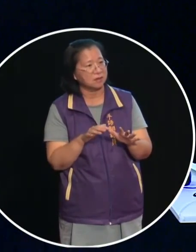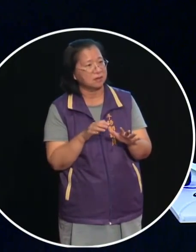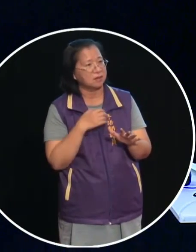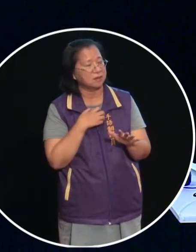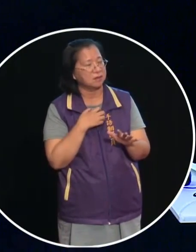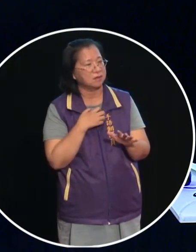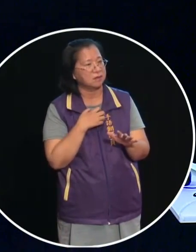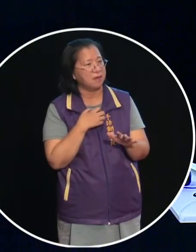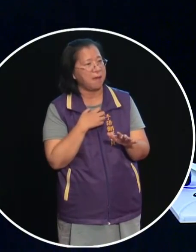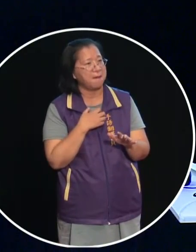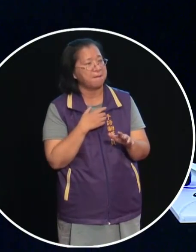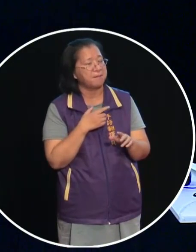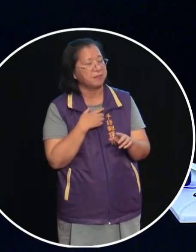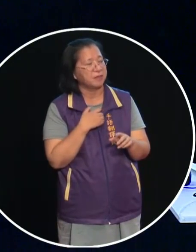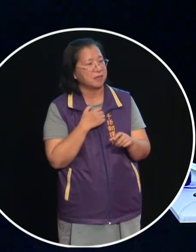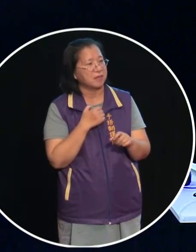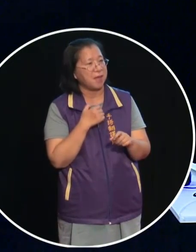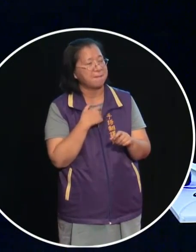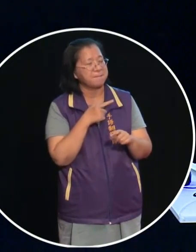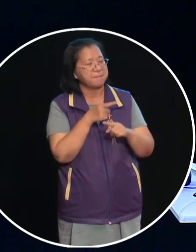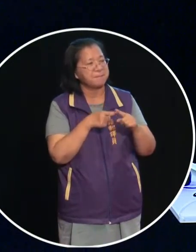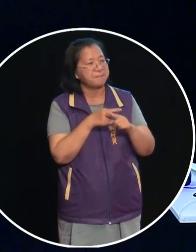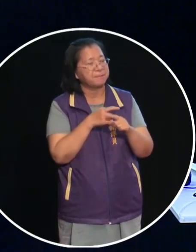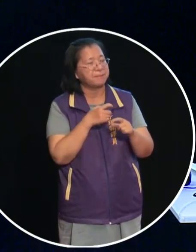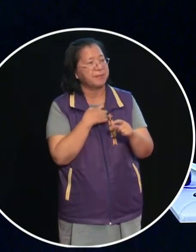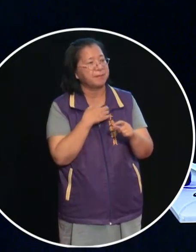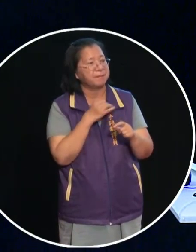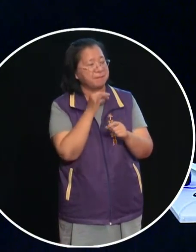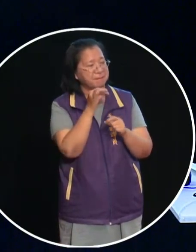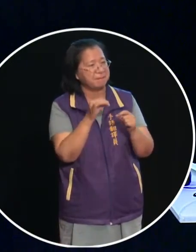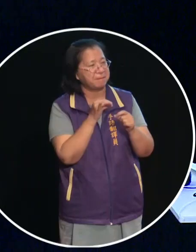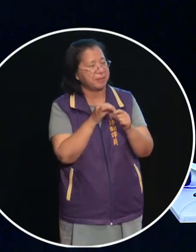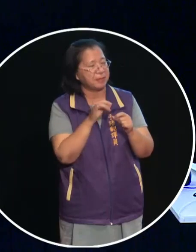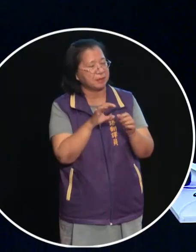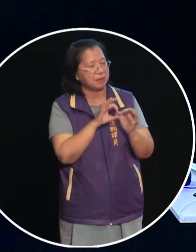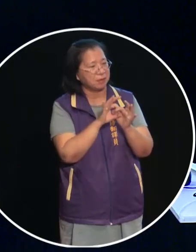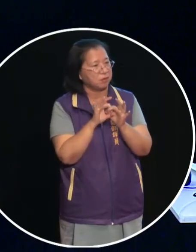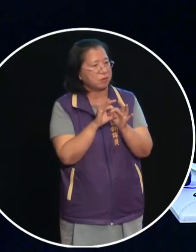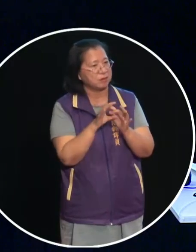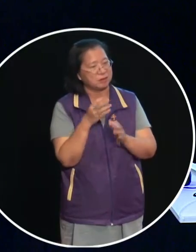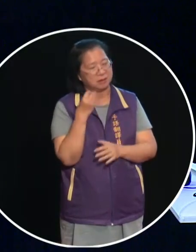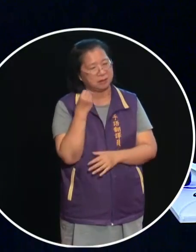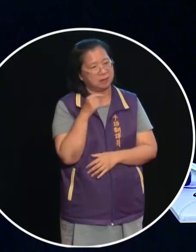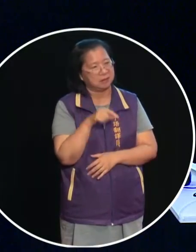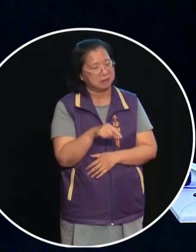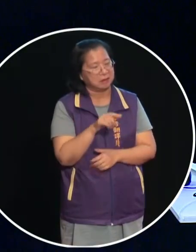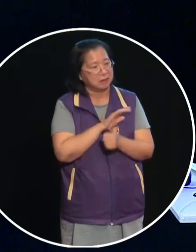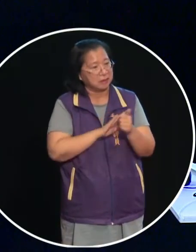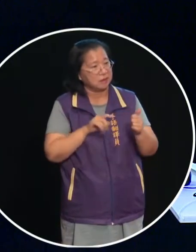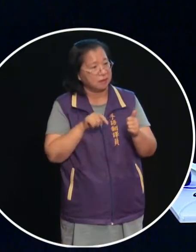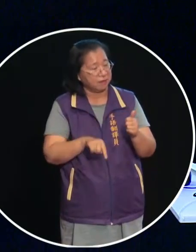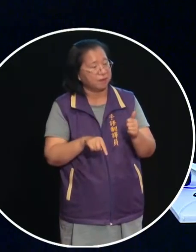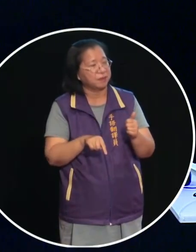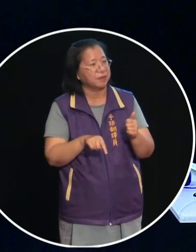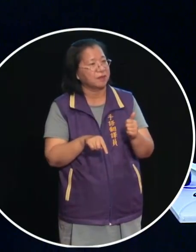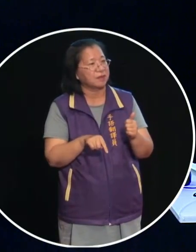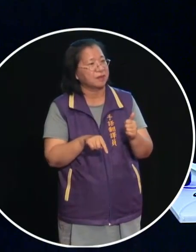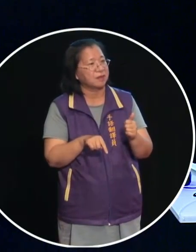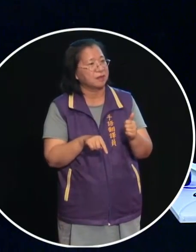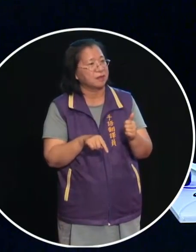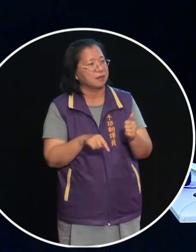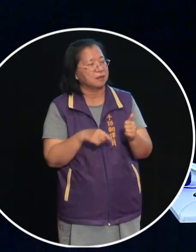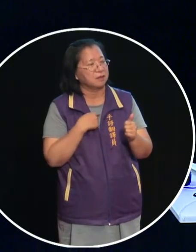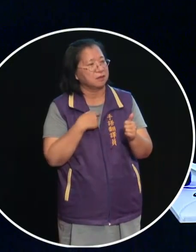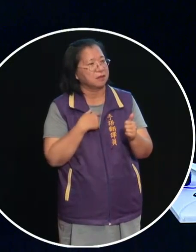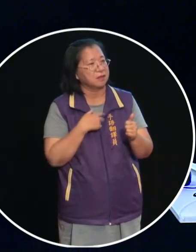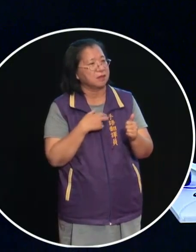纪的合作关系是缔结是存在的，那么导致今天的这个悲剧是某种程度是有这样的一个